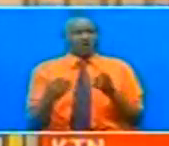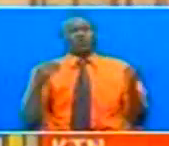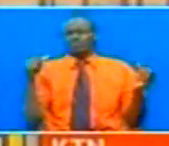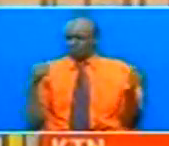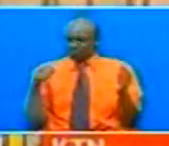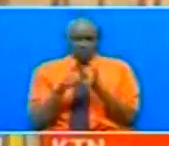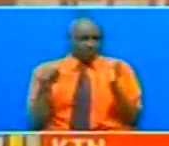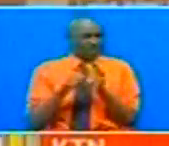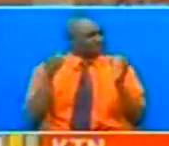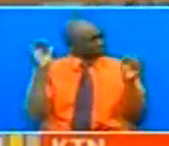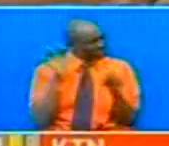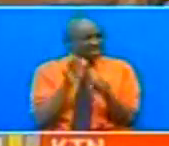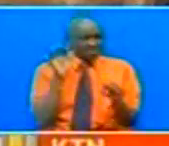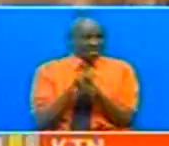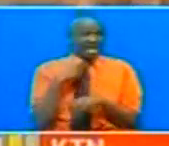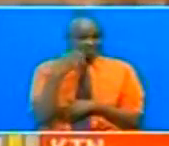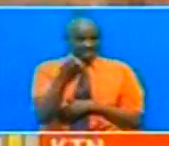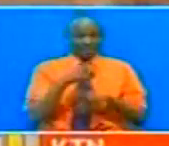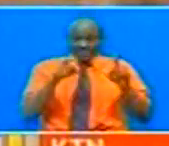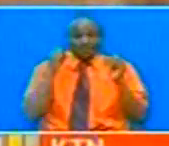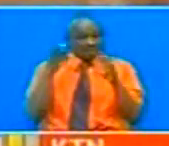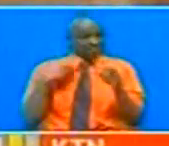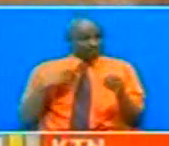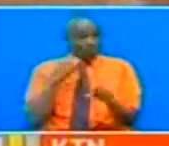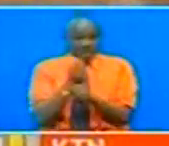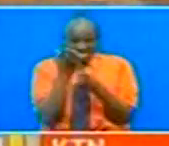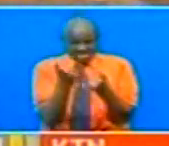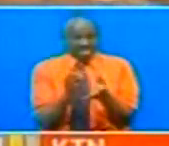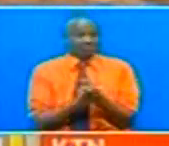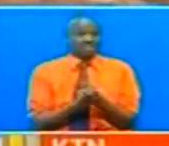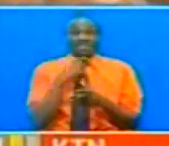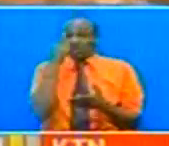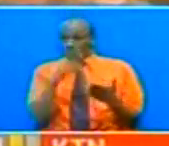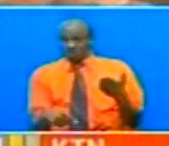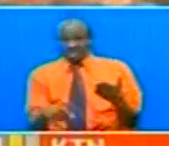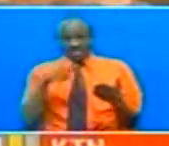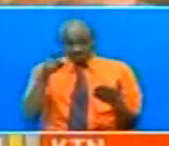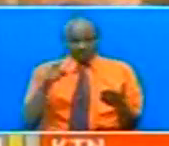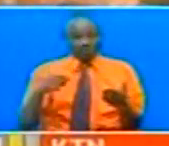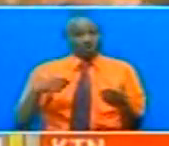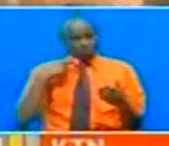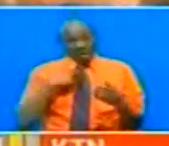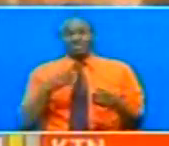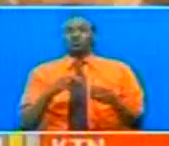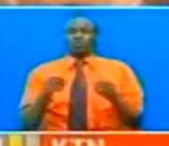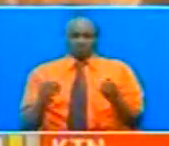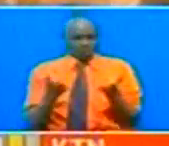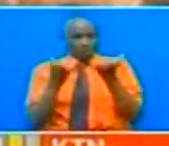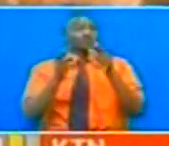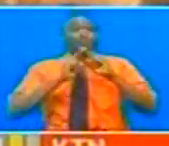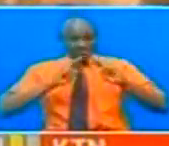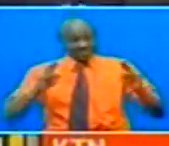matatizo. Lakini baadhi yao, ikiwemo wafanyakazi wanaofanya kazi katika eneo hili, wanasema watazidi kukuza imani na tumaini kwa